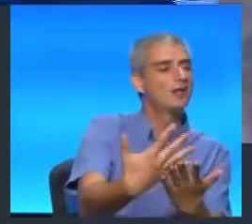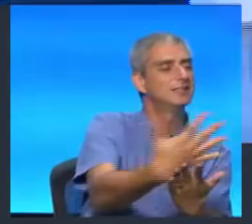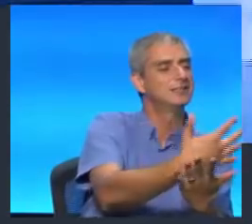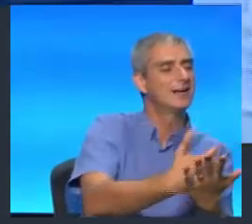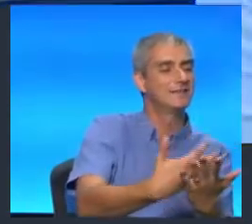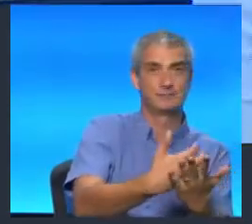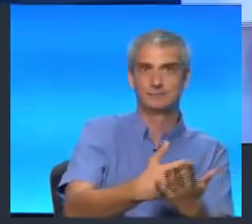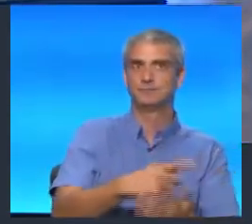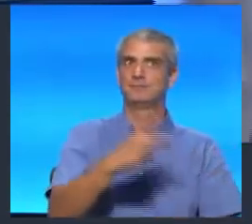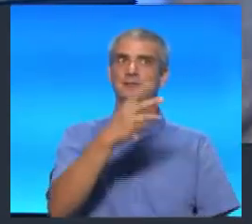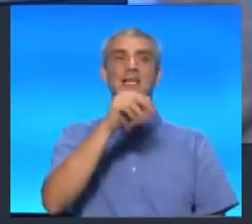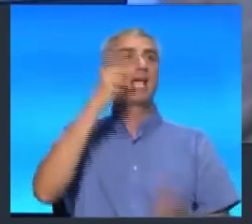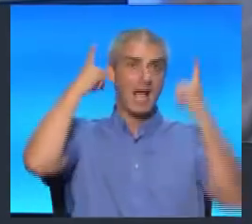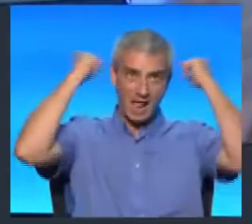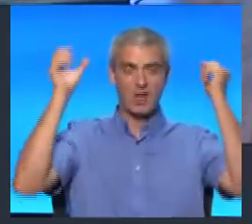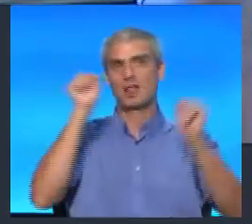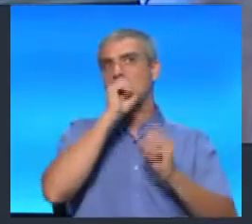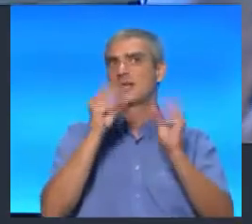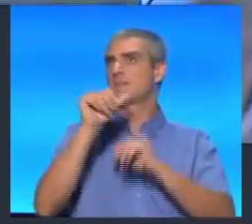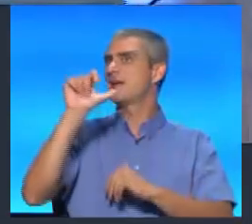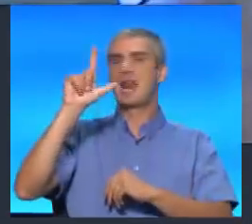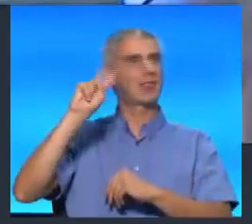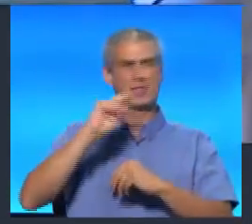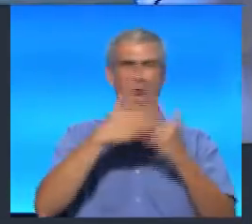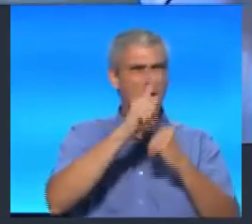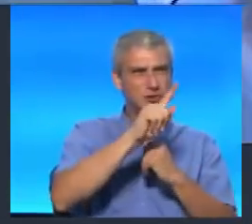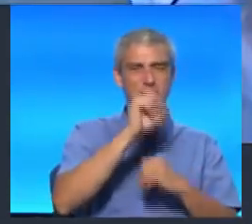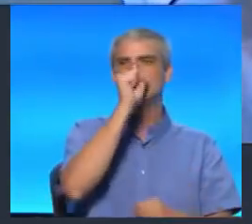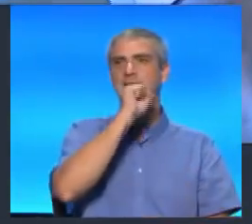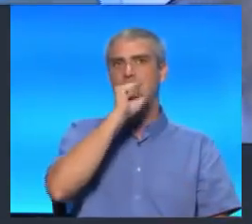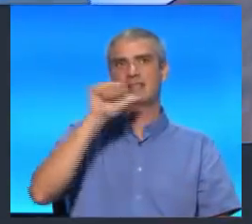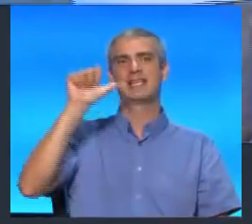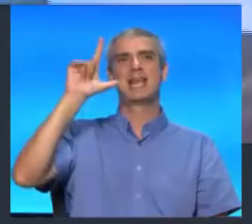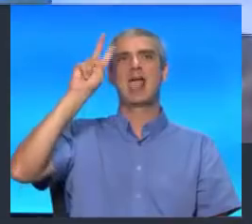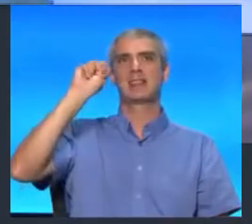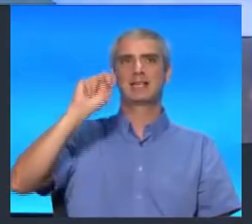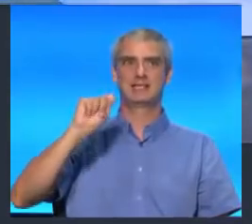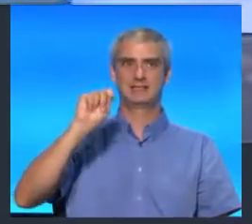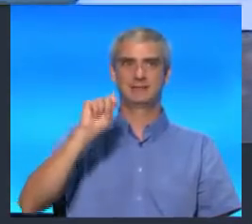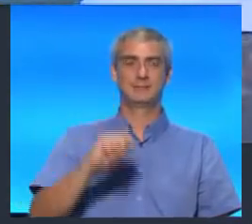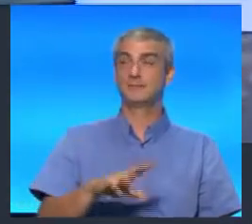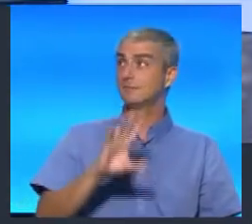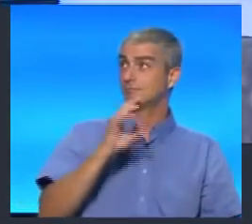בייחוד מרגש עם אילנית, לא לא עם אשתו לשעבר, אלא זמרת אילנית.